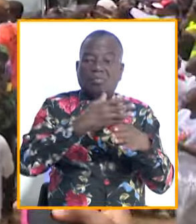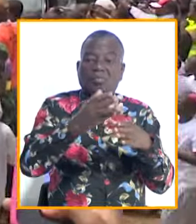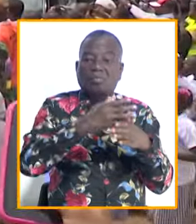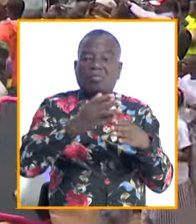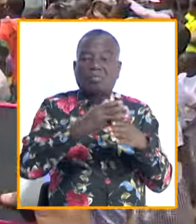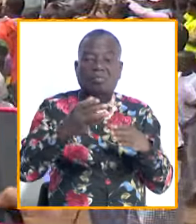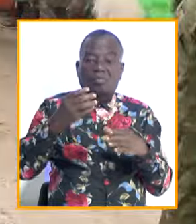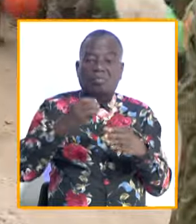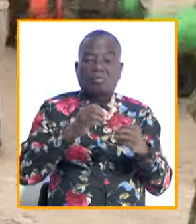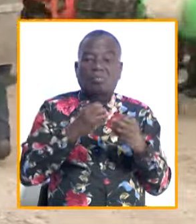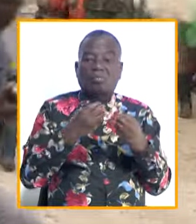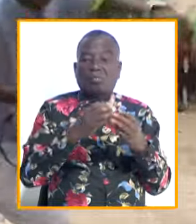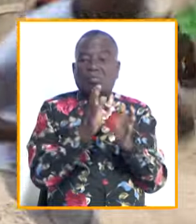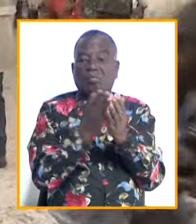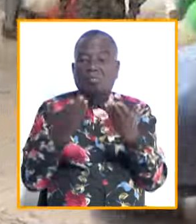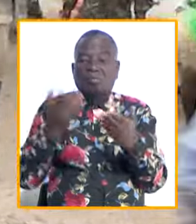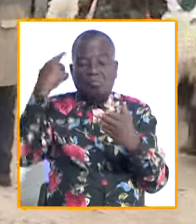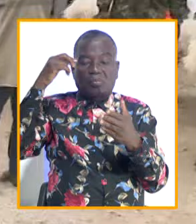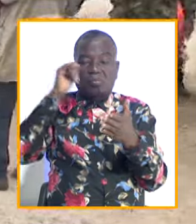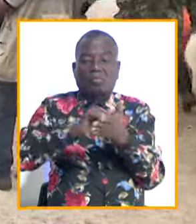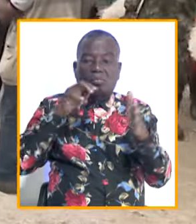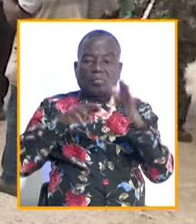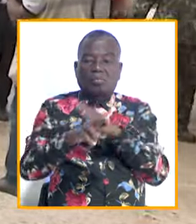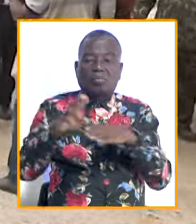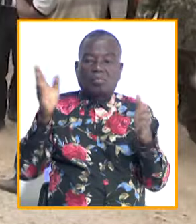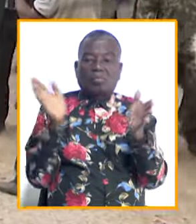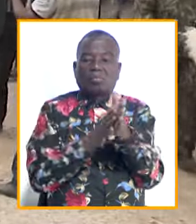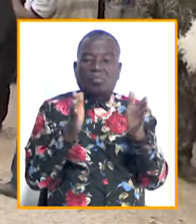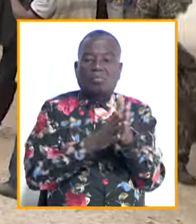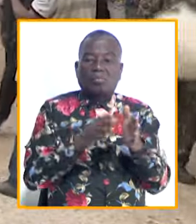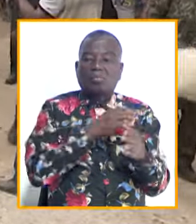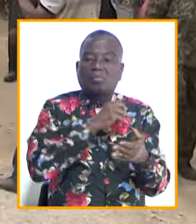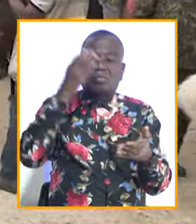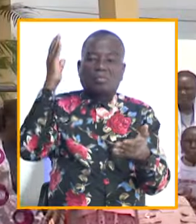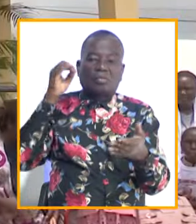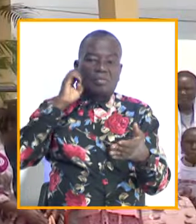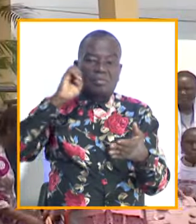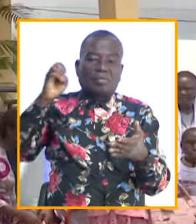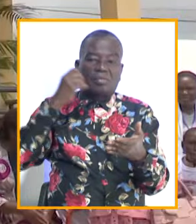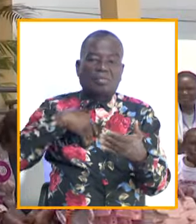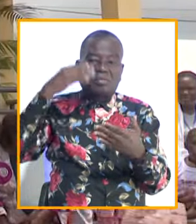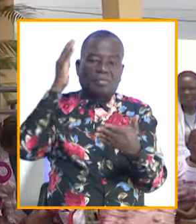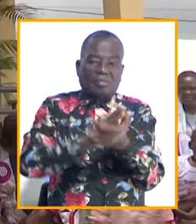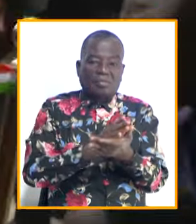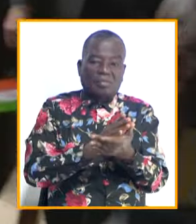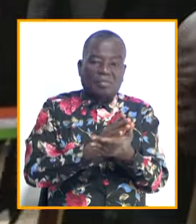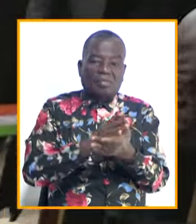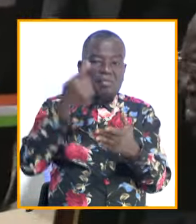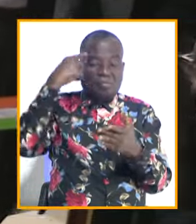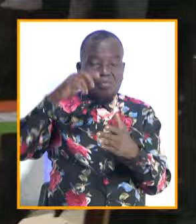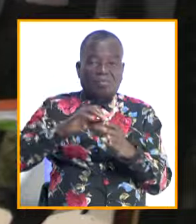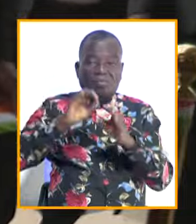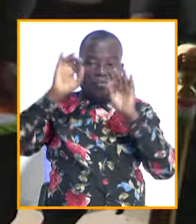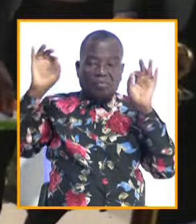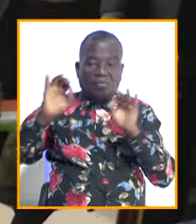pour cette rentrée 2024. Bien avant, petite halte pour l'inauguration de la nouvelle bibliothèque de l'établissement qui